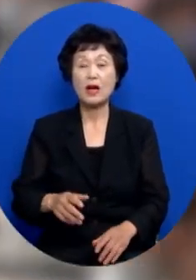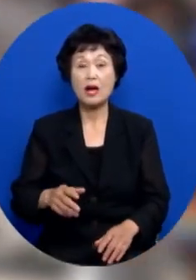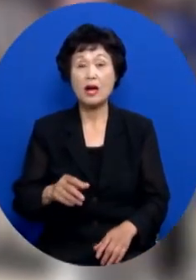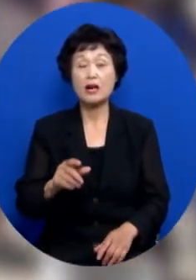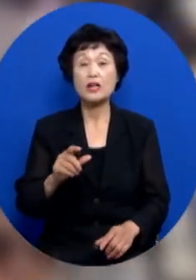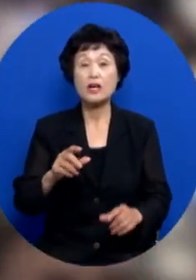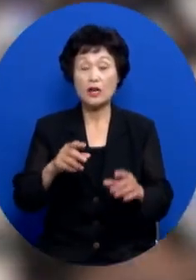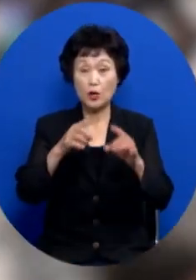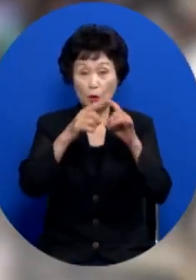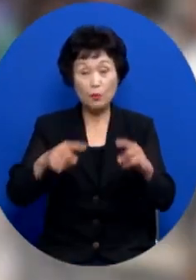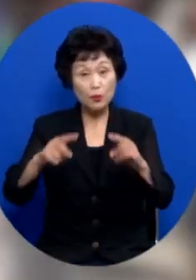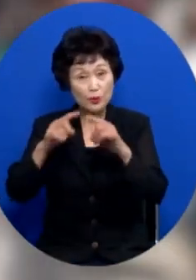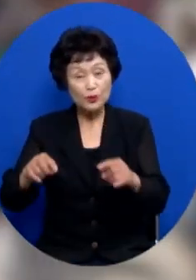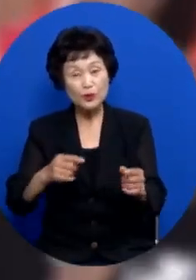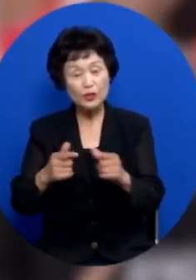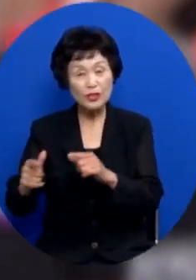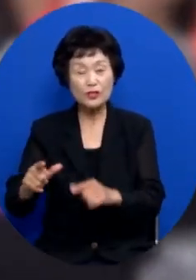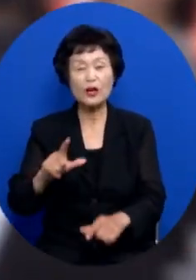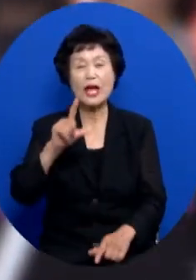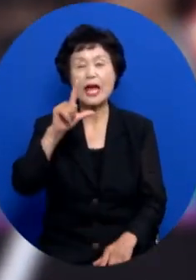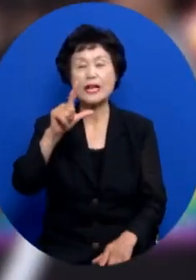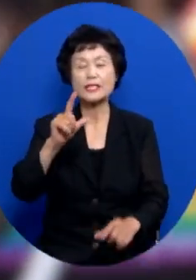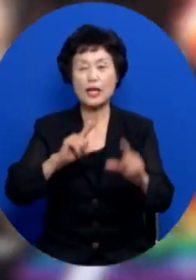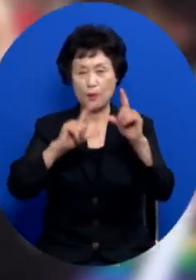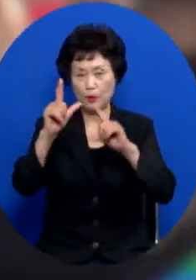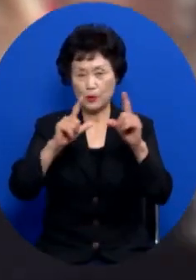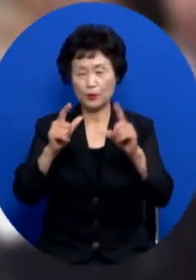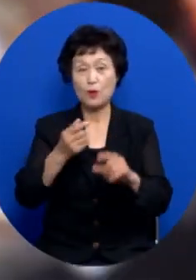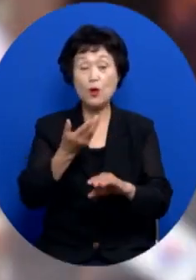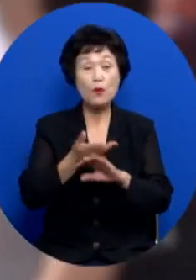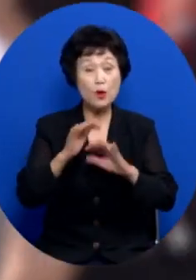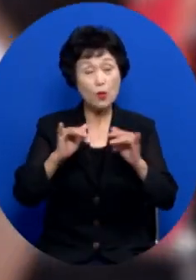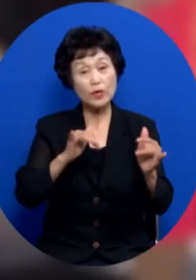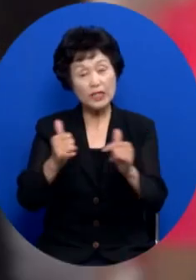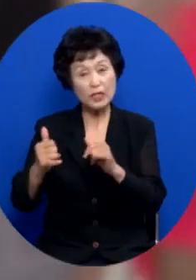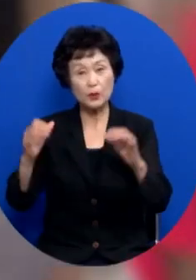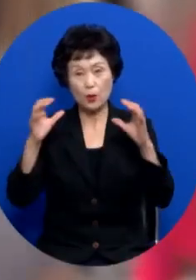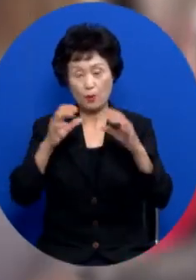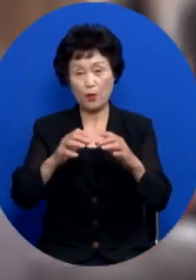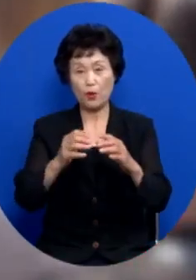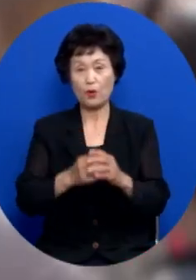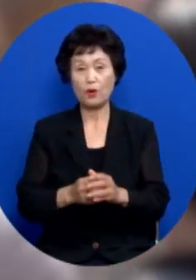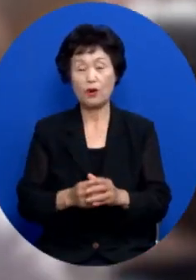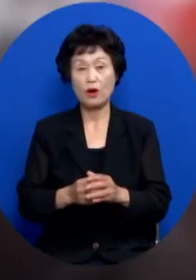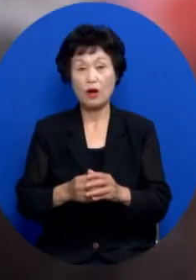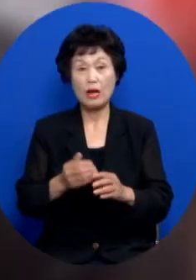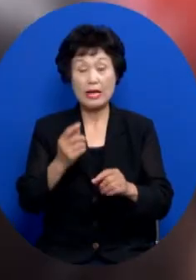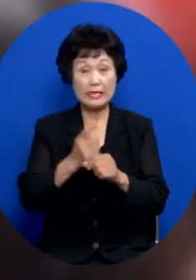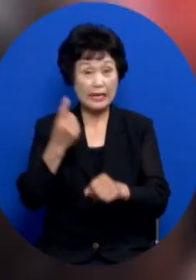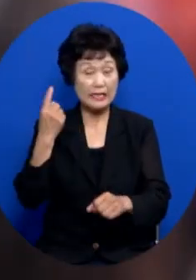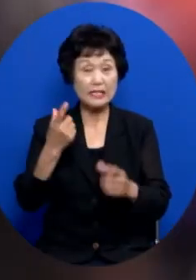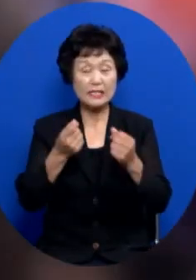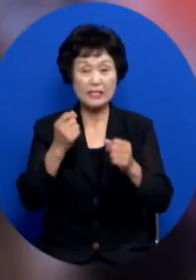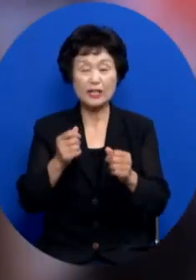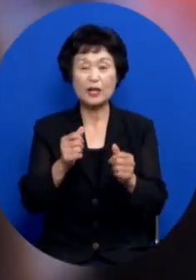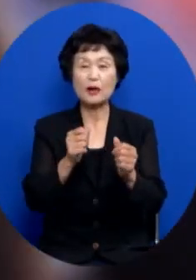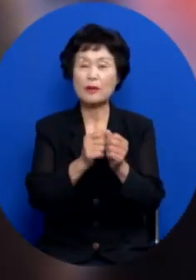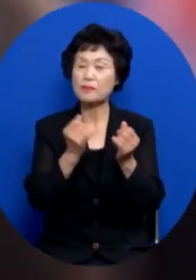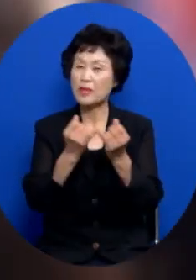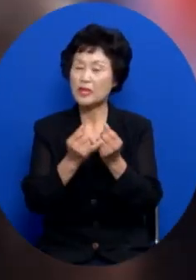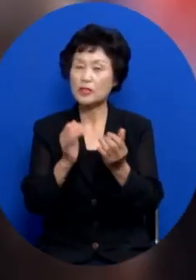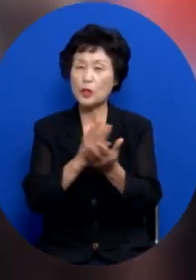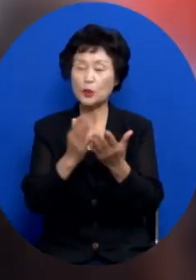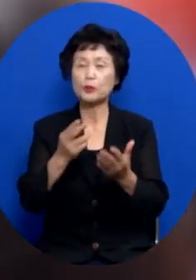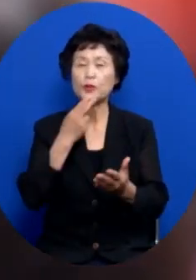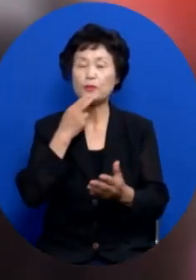늘어섰는데요. 부스 근처에는 외국인들도 여럿 볼 수 있었고요. 지난해처럼 성중립 화장실도 설치됐습니다. 행사장 안에는